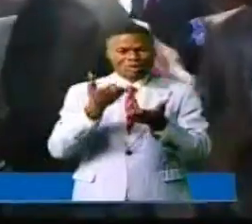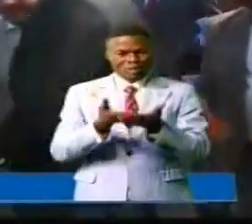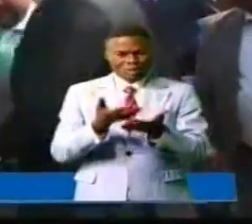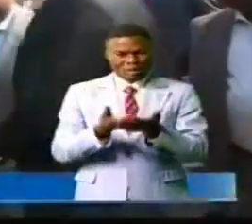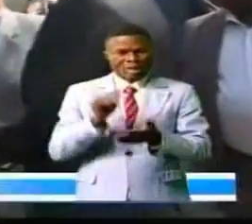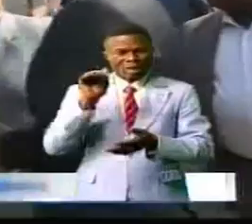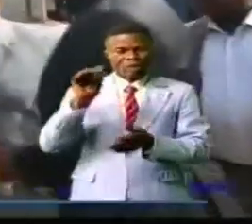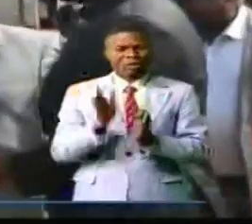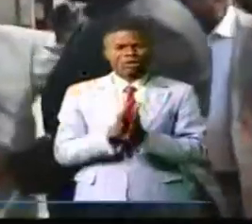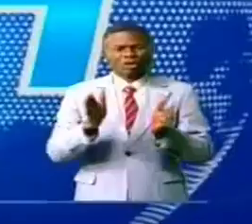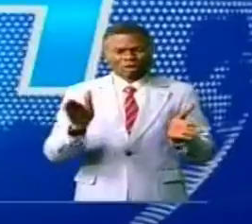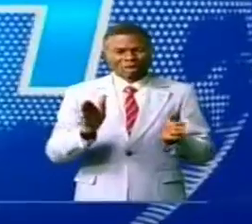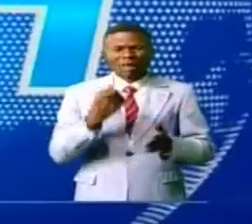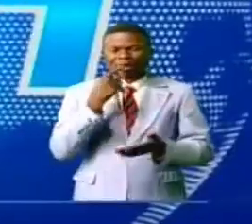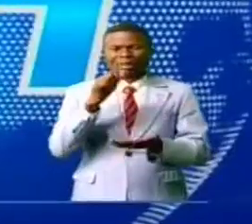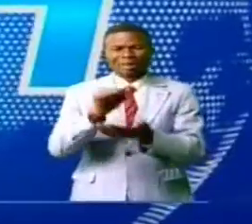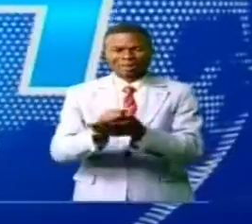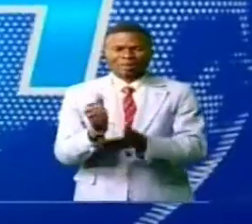directeur général.